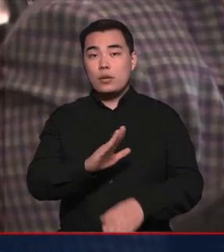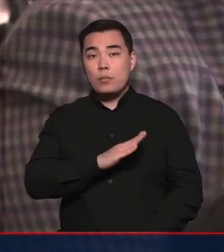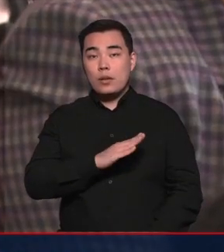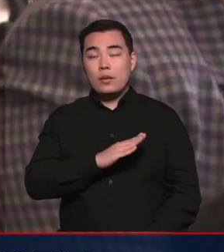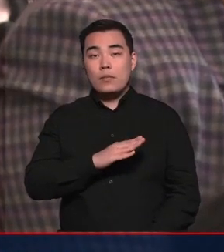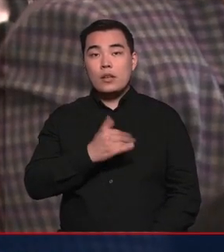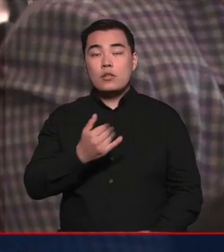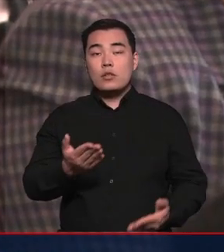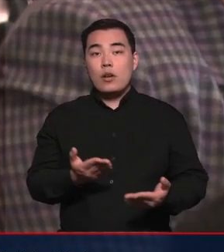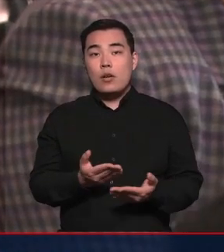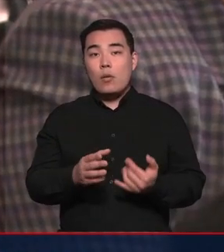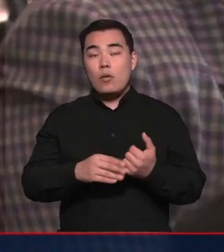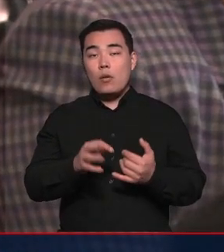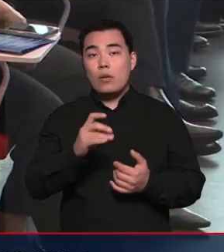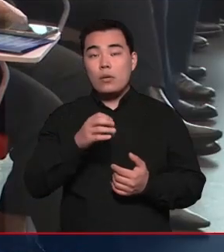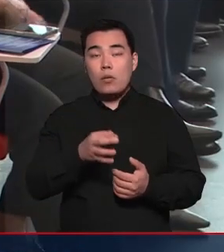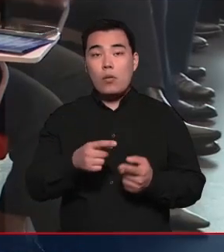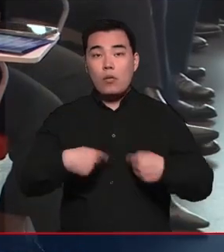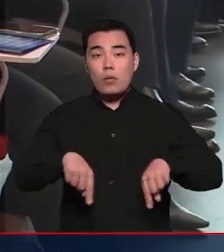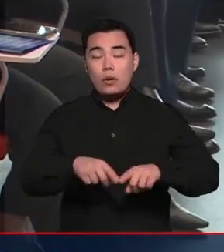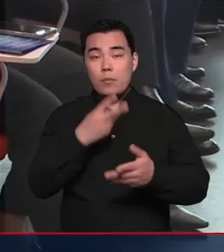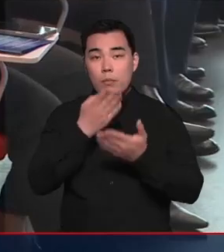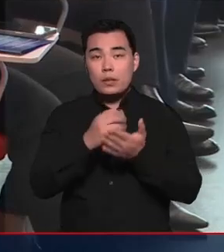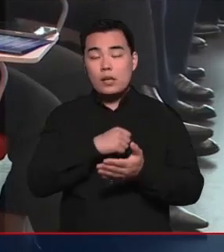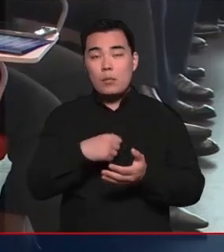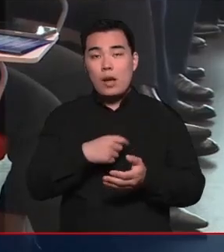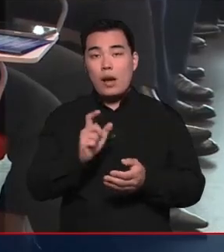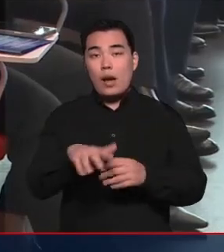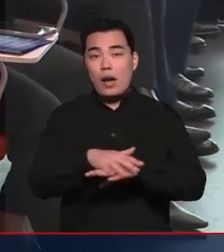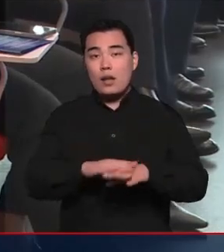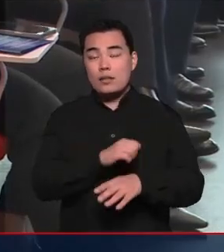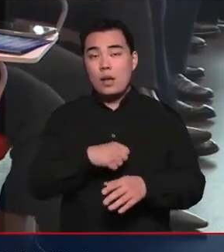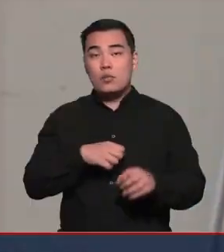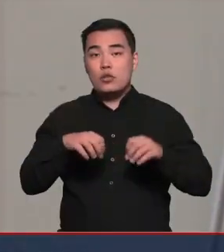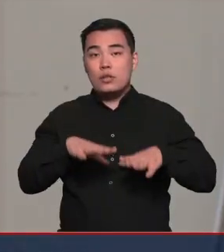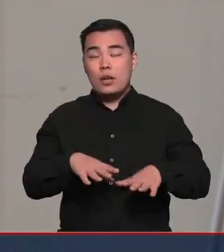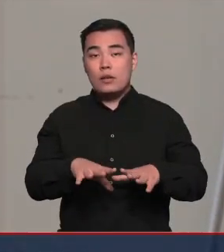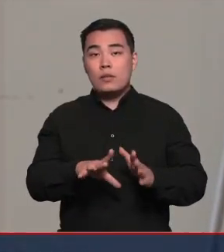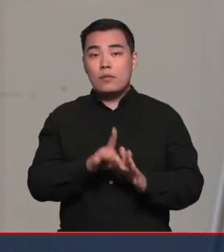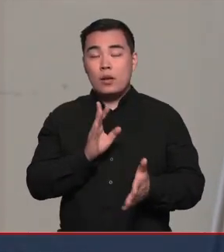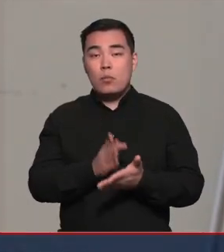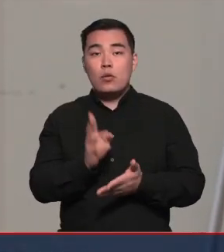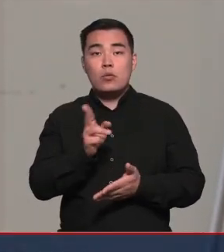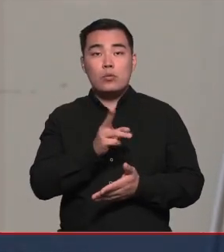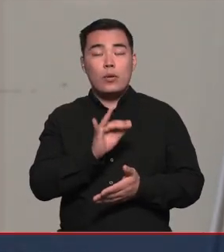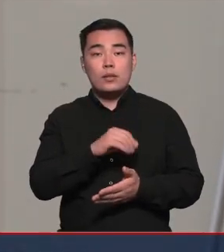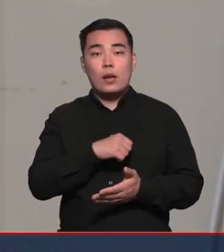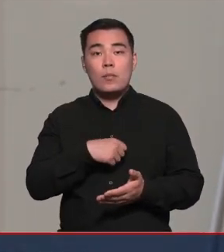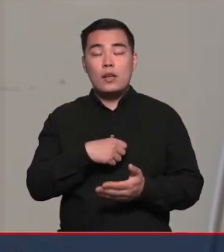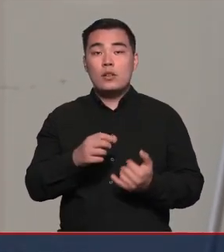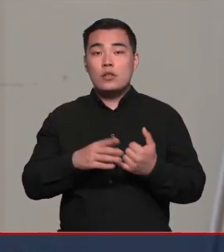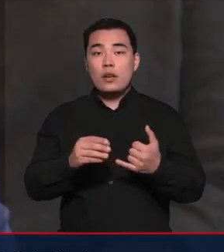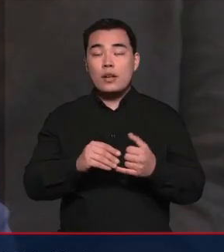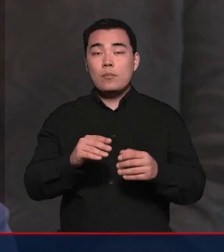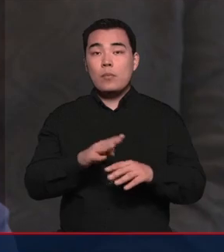Яғни жергілікті жердегі қордаланған мәселелерді халықтың өз деңгейінде шешу маңызды. Әрі әкімдер жергілікті бюджетке